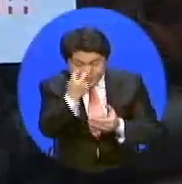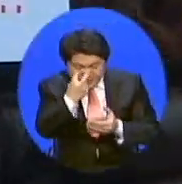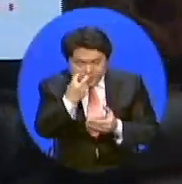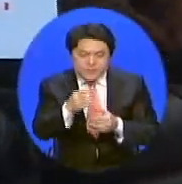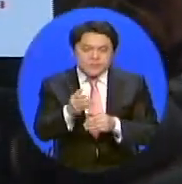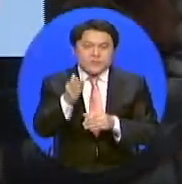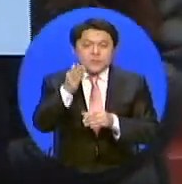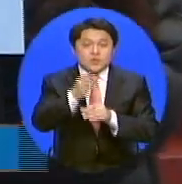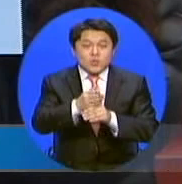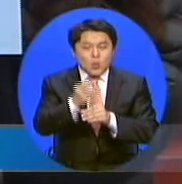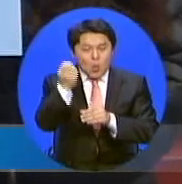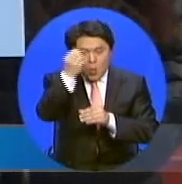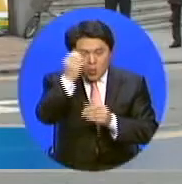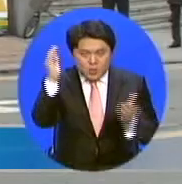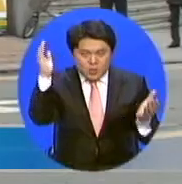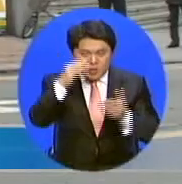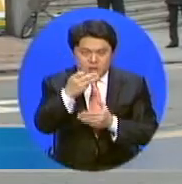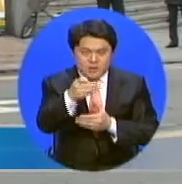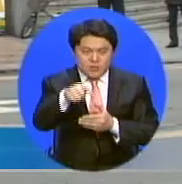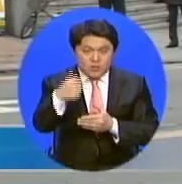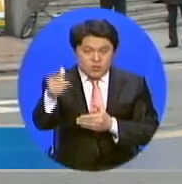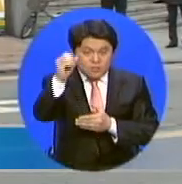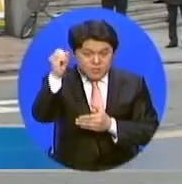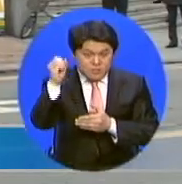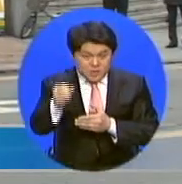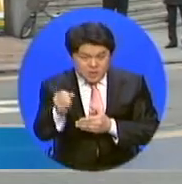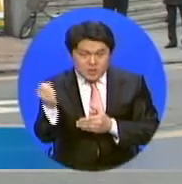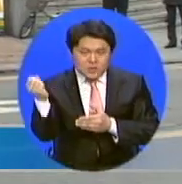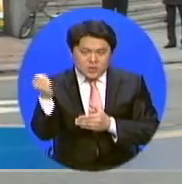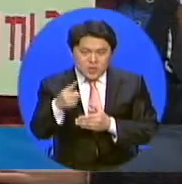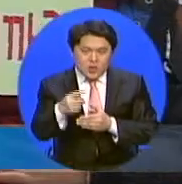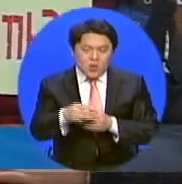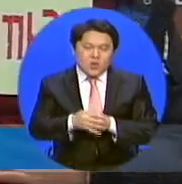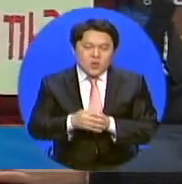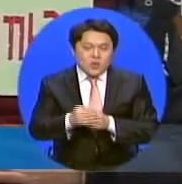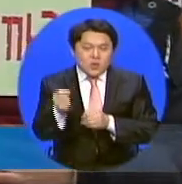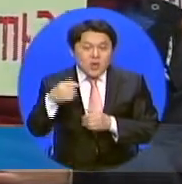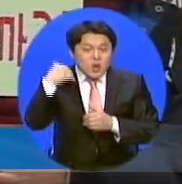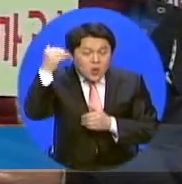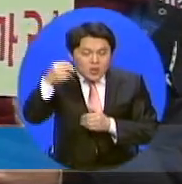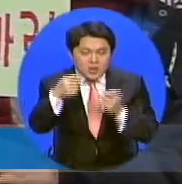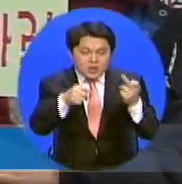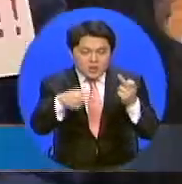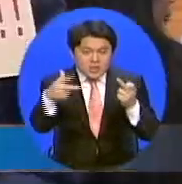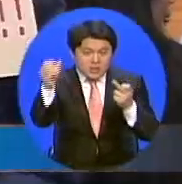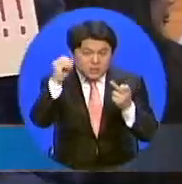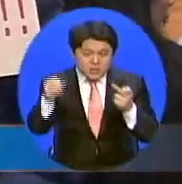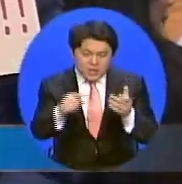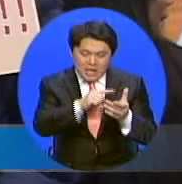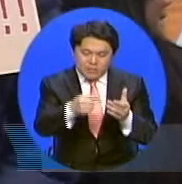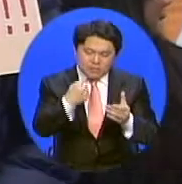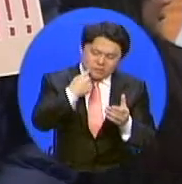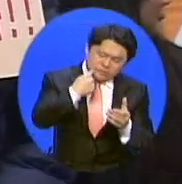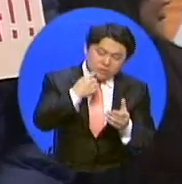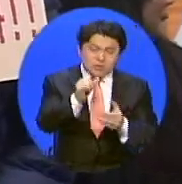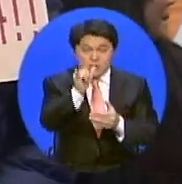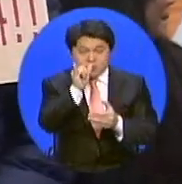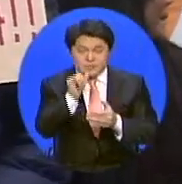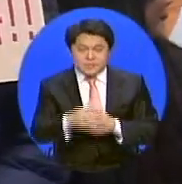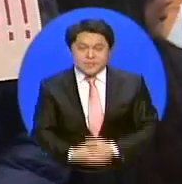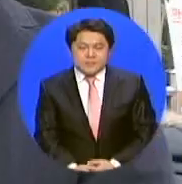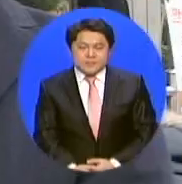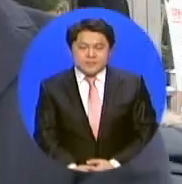초중고등학생 13.6%가 스마트폰 중독 증상을 보였고 어른들도 12.7%가 중독 상태인 것으로